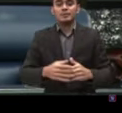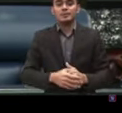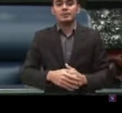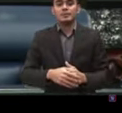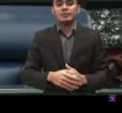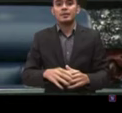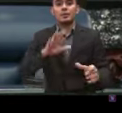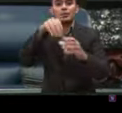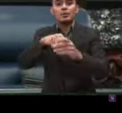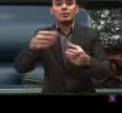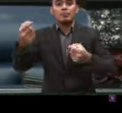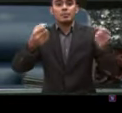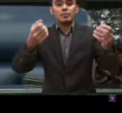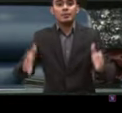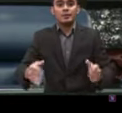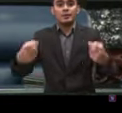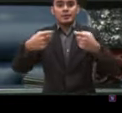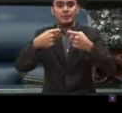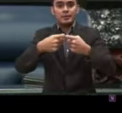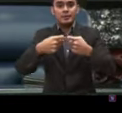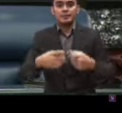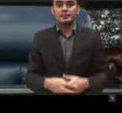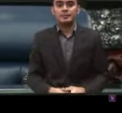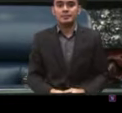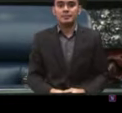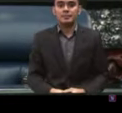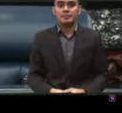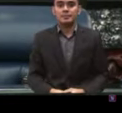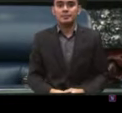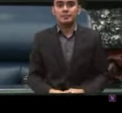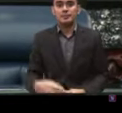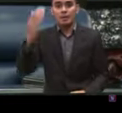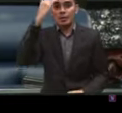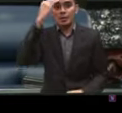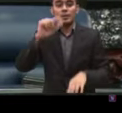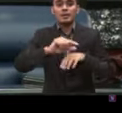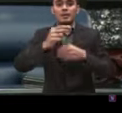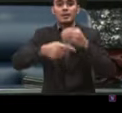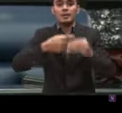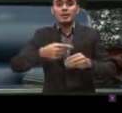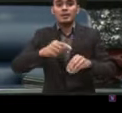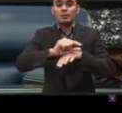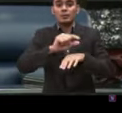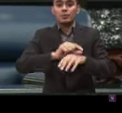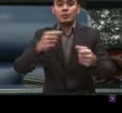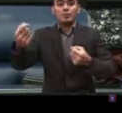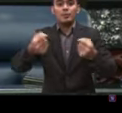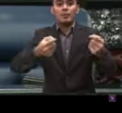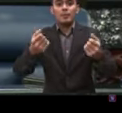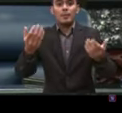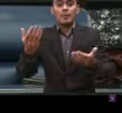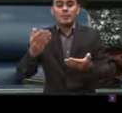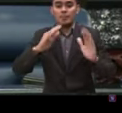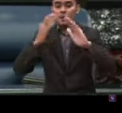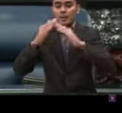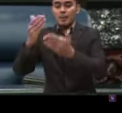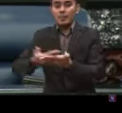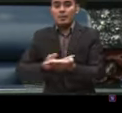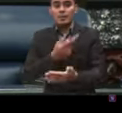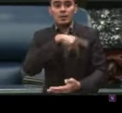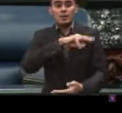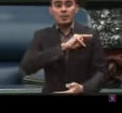kenderaan mikromobiliti sendiri. Menyedari akan trend penggunaan mobiliti bandar yang dinamik, Kementerian